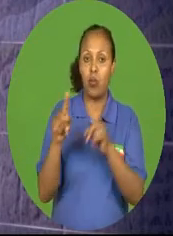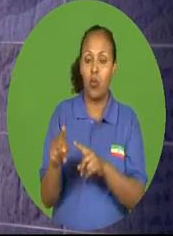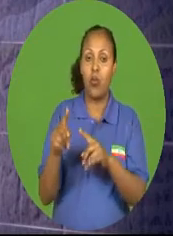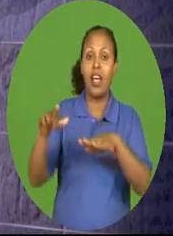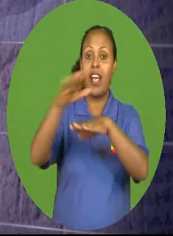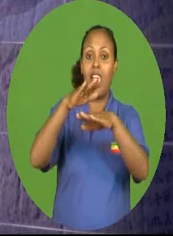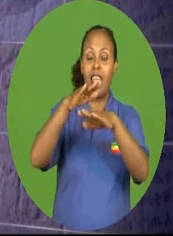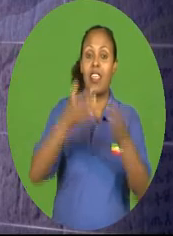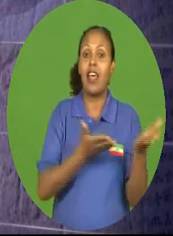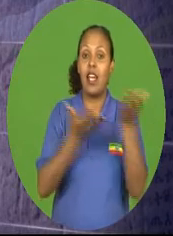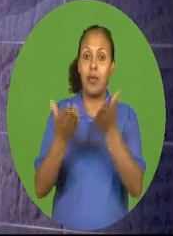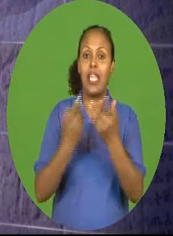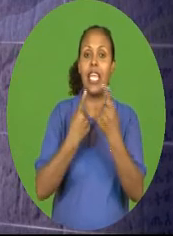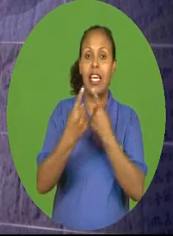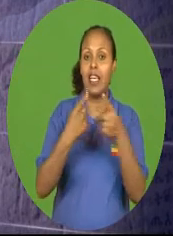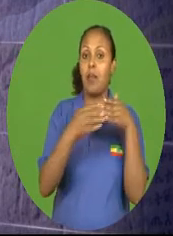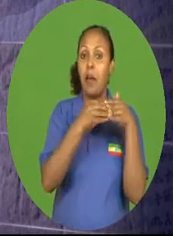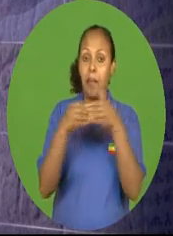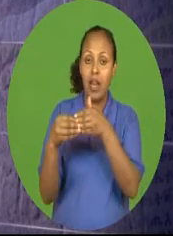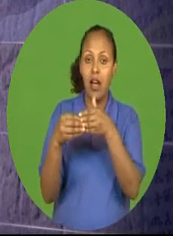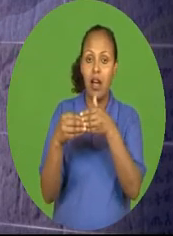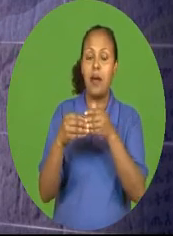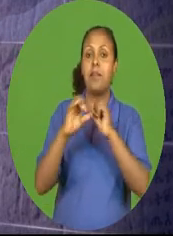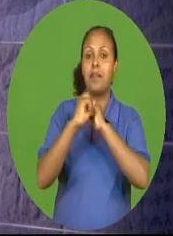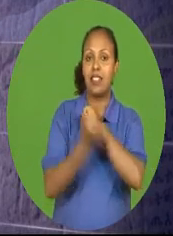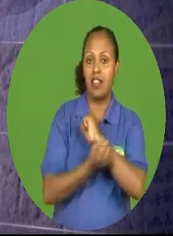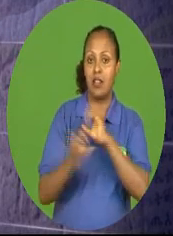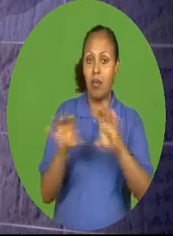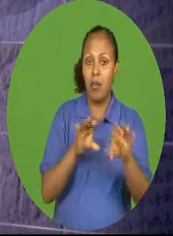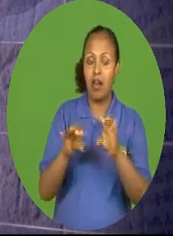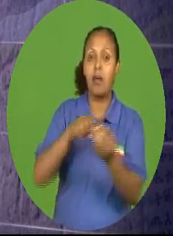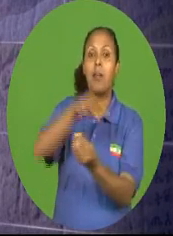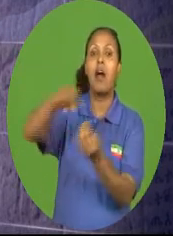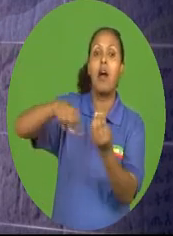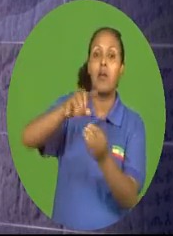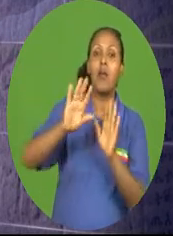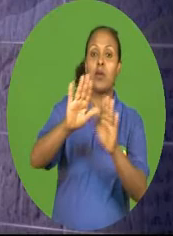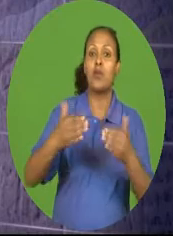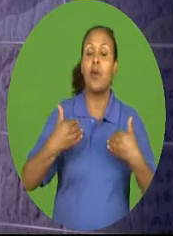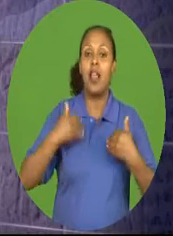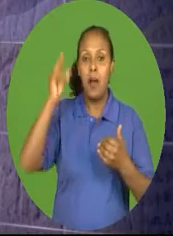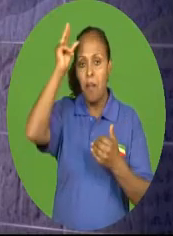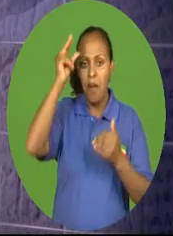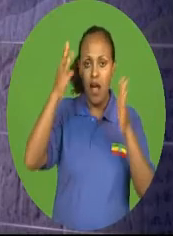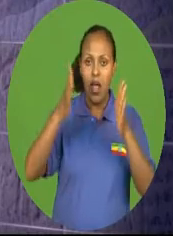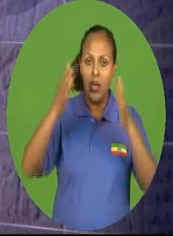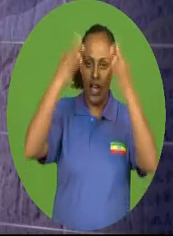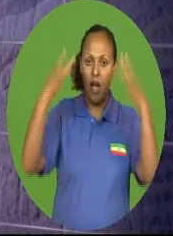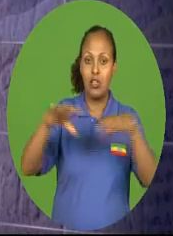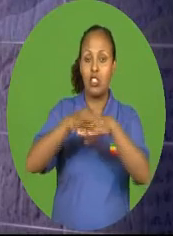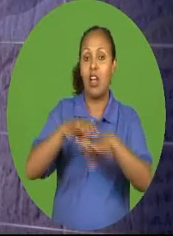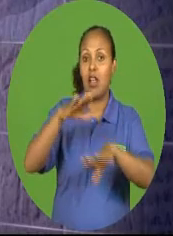ሁለተኛው ተግባር ደግሞ ከላይ የቀረበላችሁን የንግግር መመሪያ መሰረት በማድረግ በአካባቢያችሁ